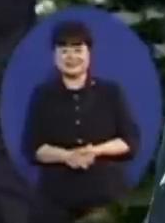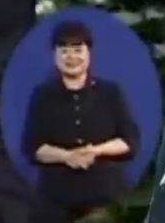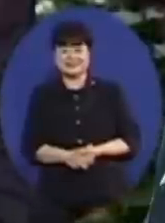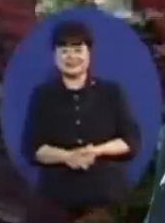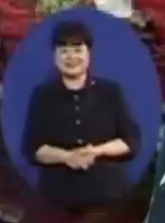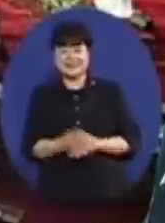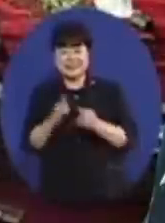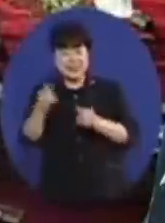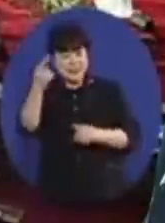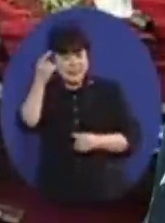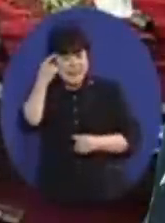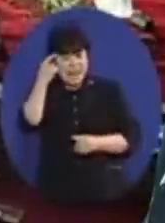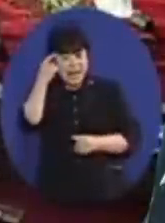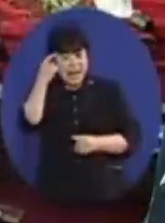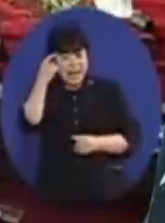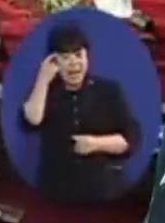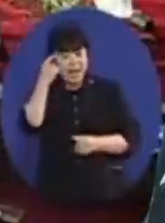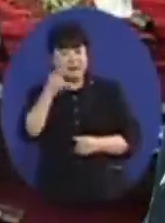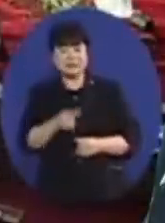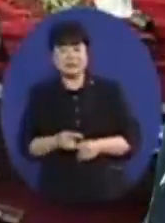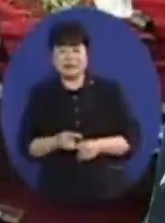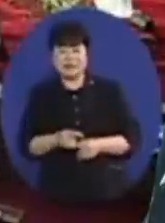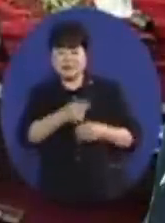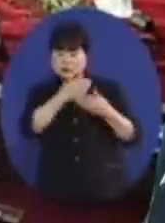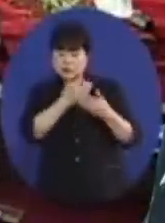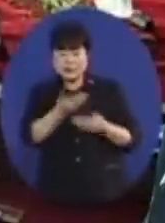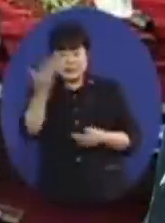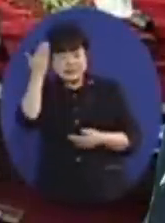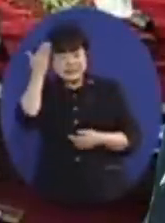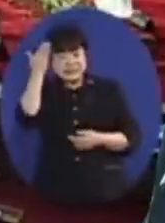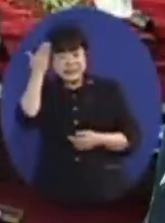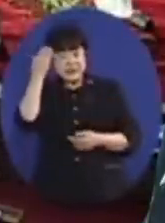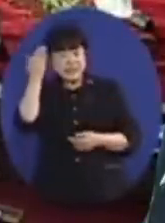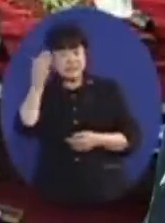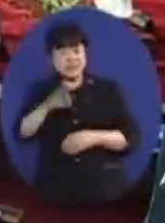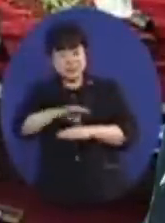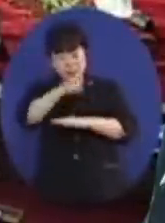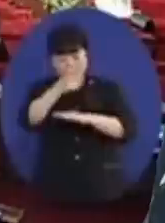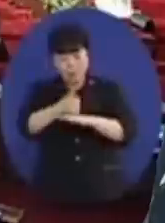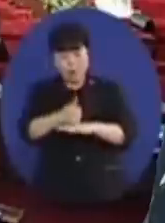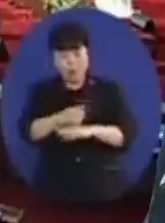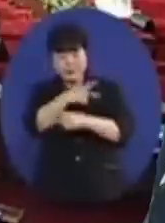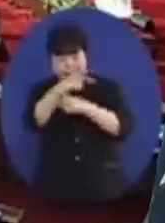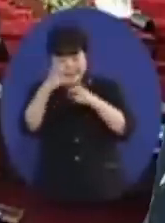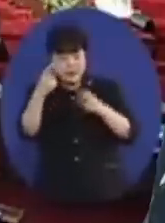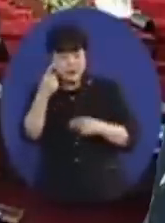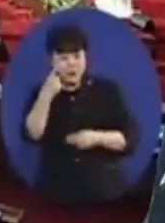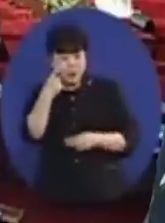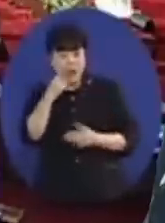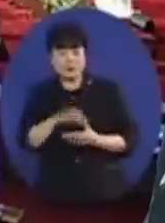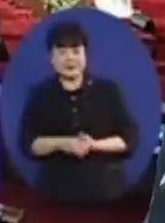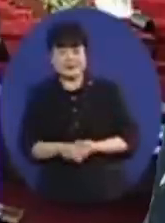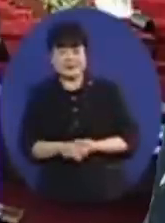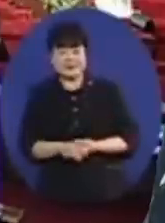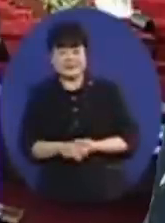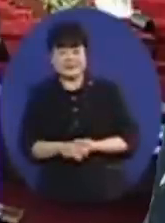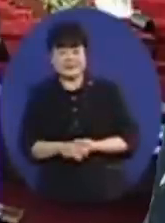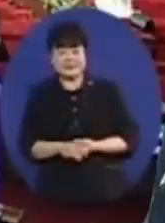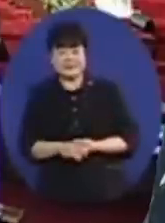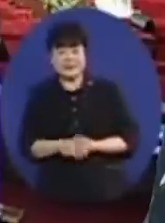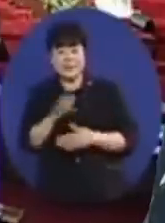사람의 생각이란 참 중요합니다 지혜의 왕 솔로몬은 자면서 17장 22절에 이렇게 말했습니다